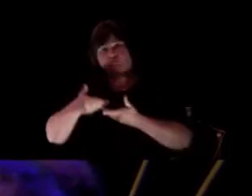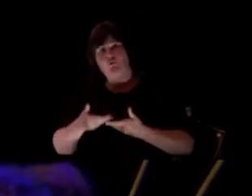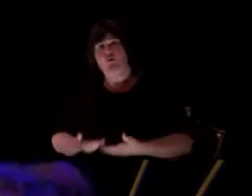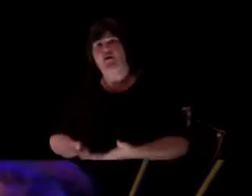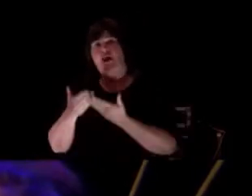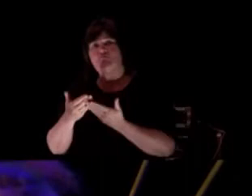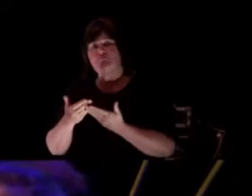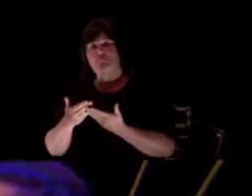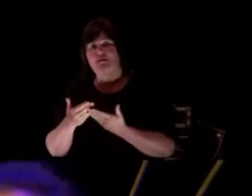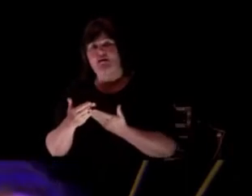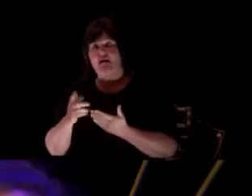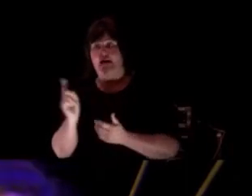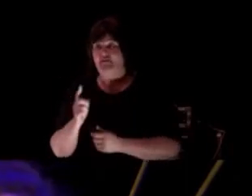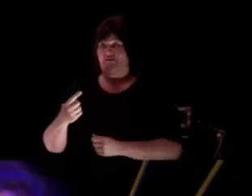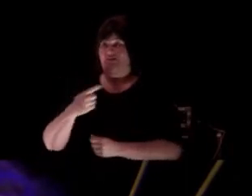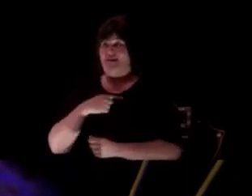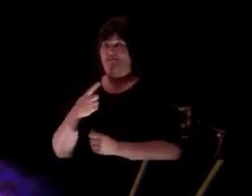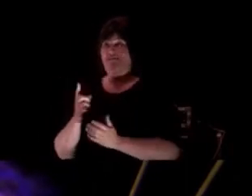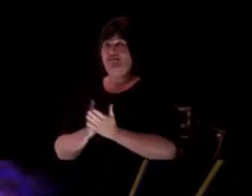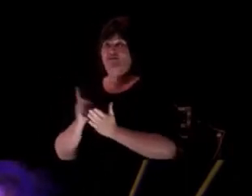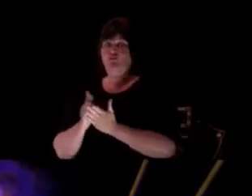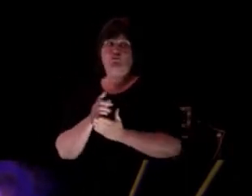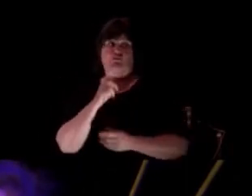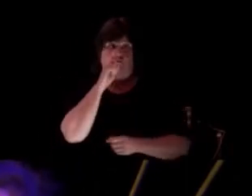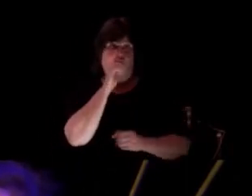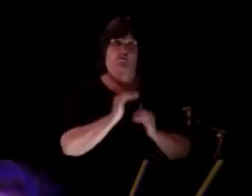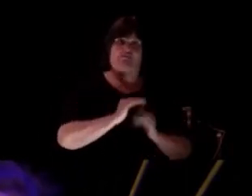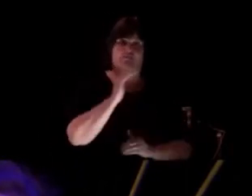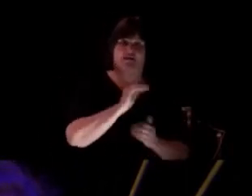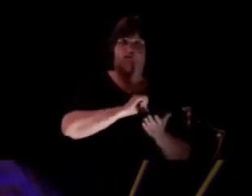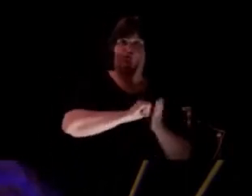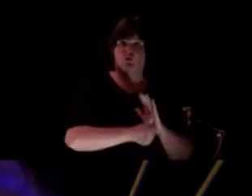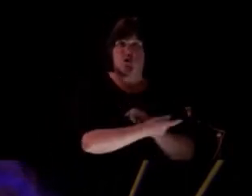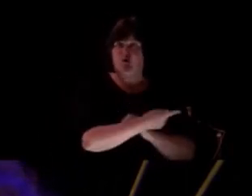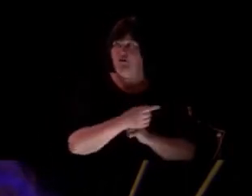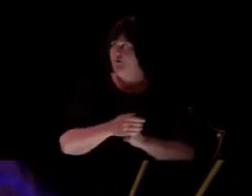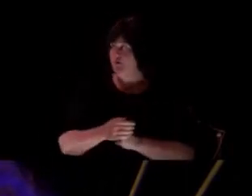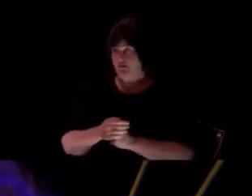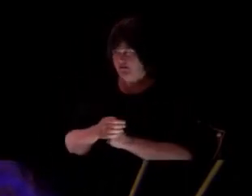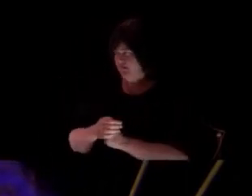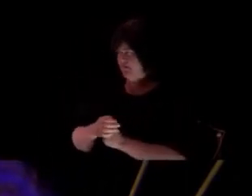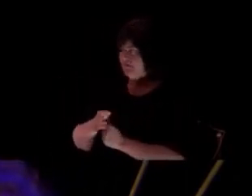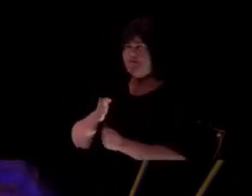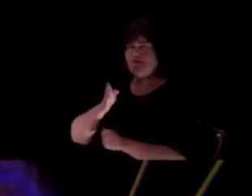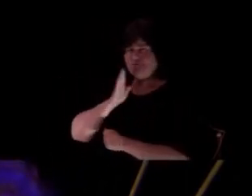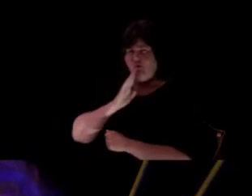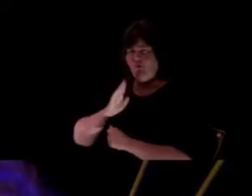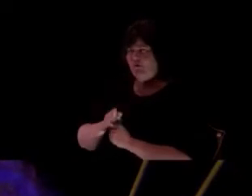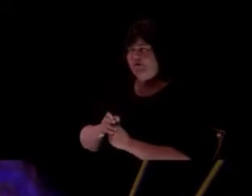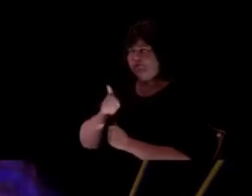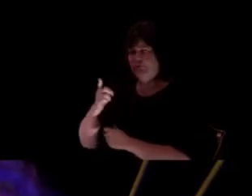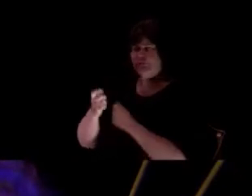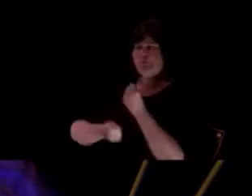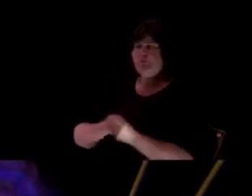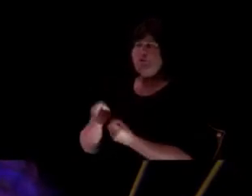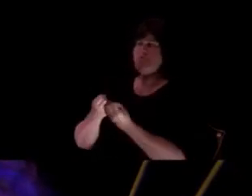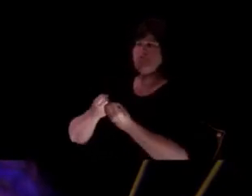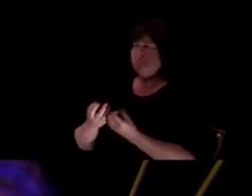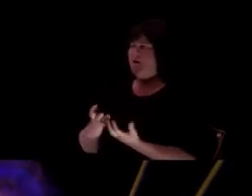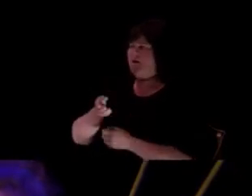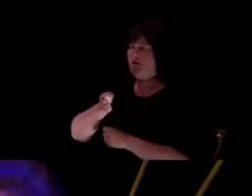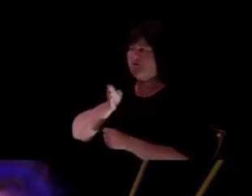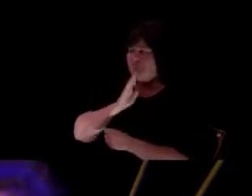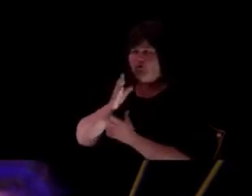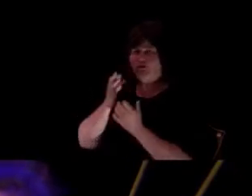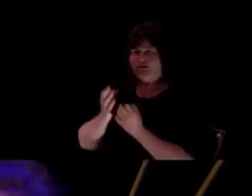kontroll. Men ja, for det er sant. Det er alvorlig da. Du gjorde ganske mange veldig alvorlige ting for